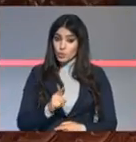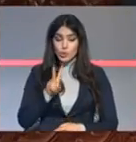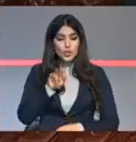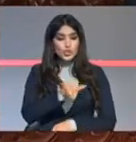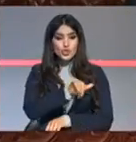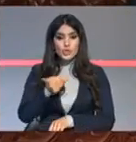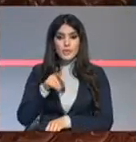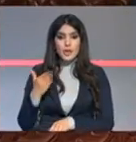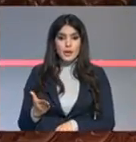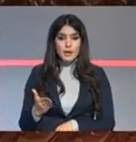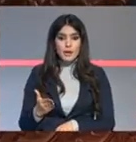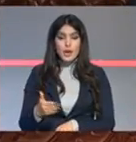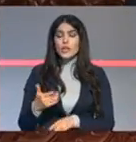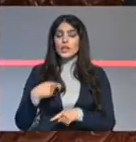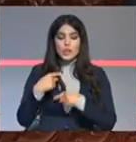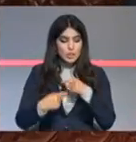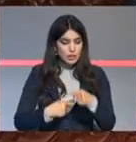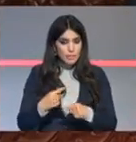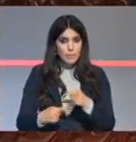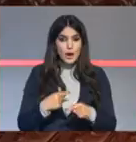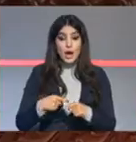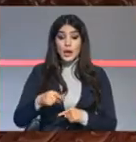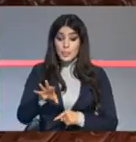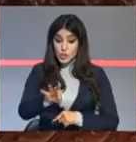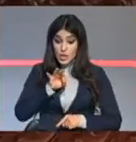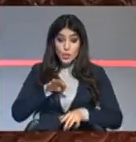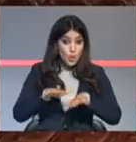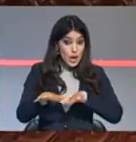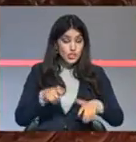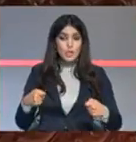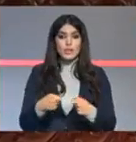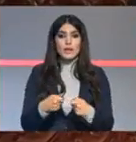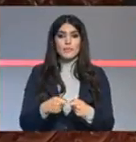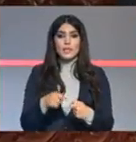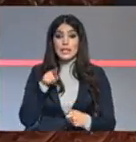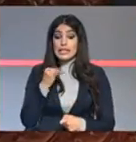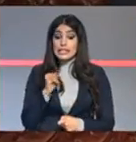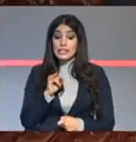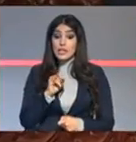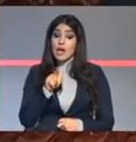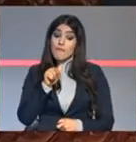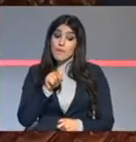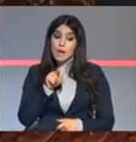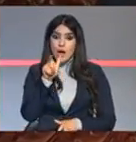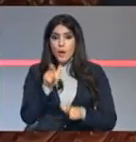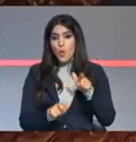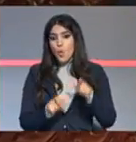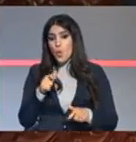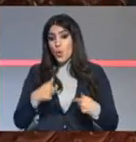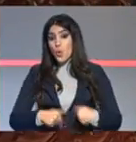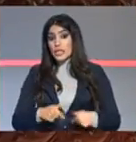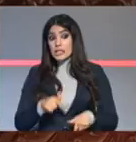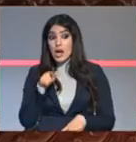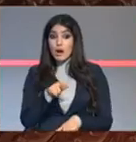أتوانى كما كنت دائما لاتخاذ الإجراءات المناسبة إذا ثبت يقينا ما